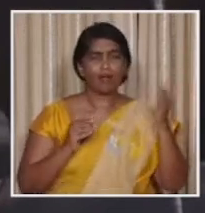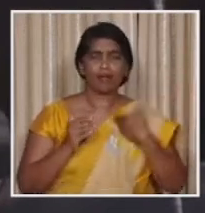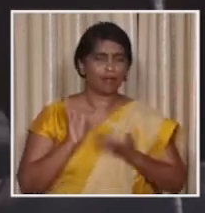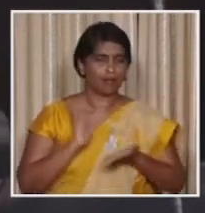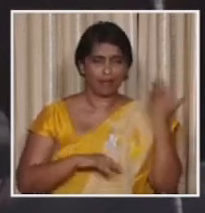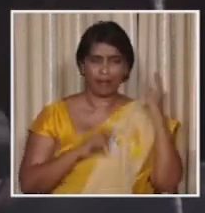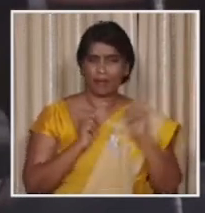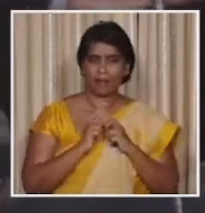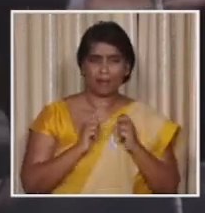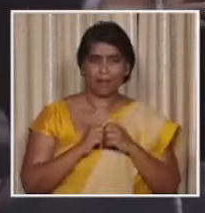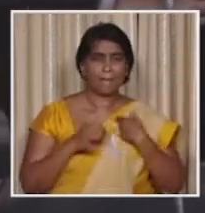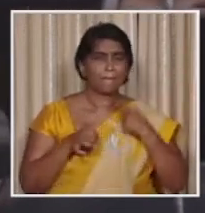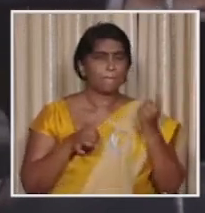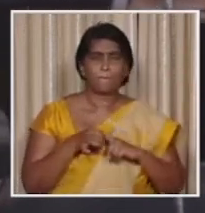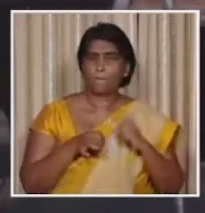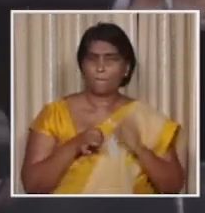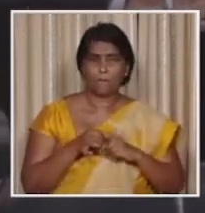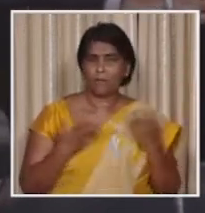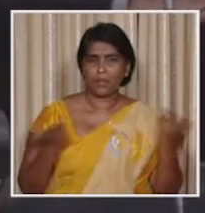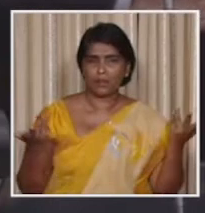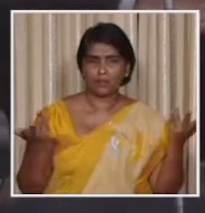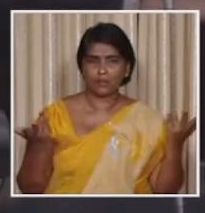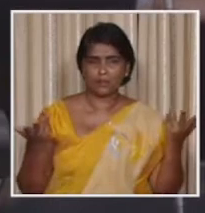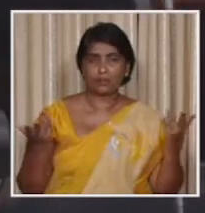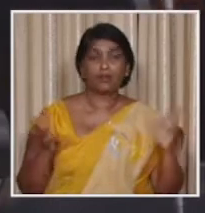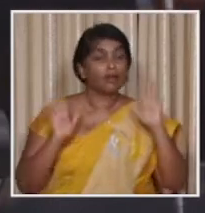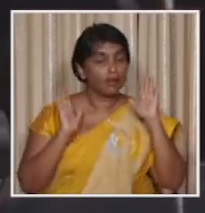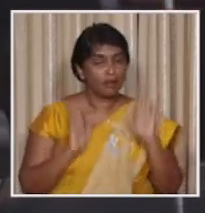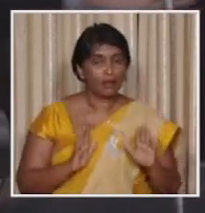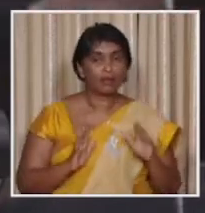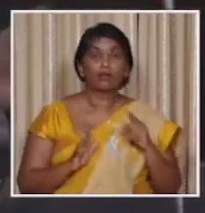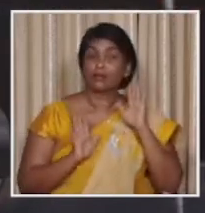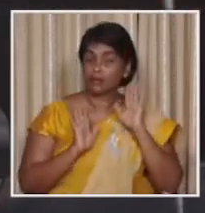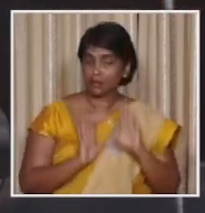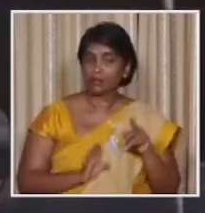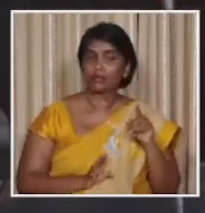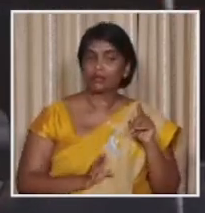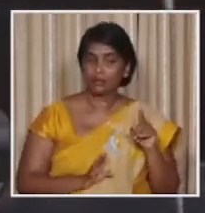යන්නම්. මට ප්‍රශ්නයක් නැහැ. හරි. එතකොට හැබැයි